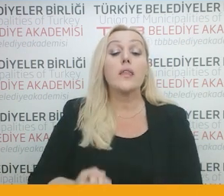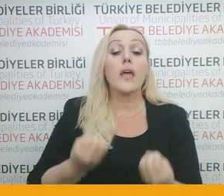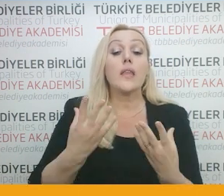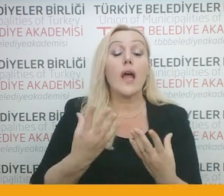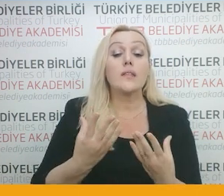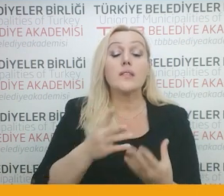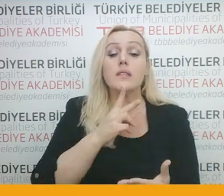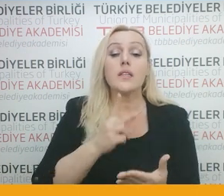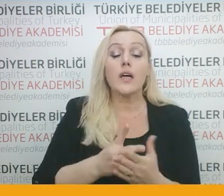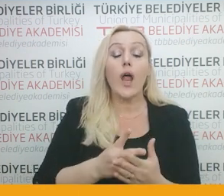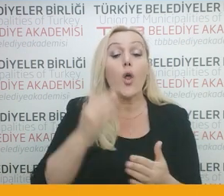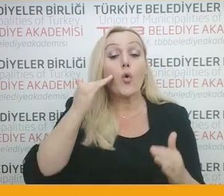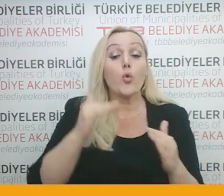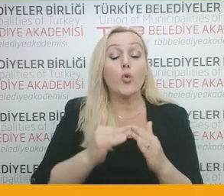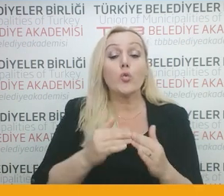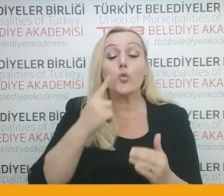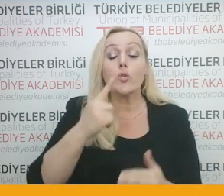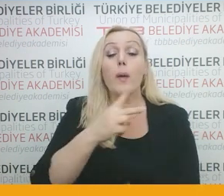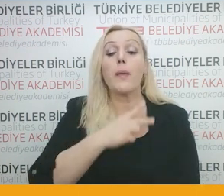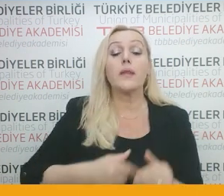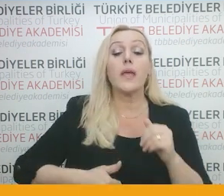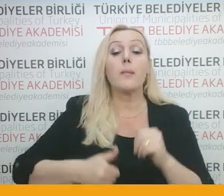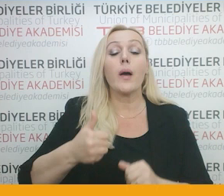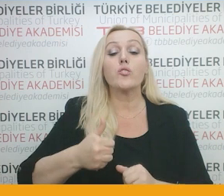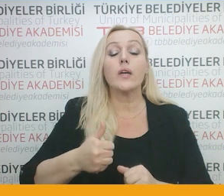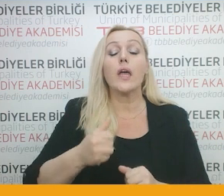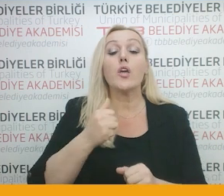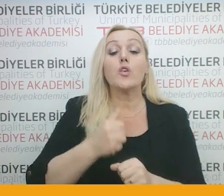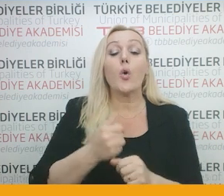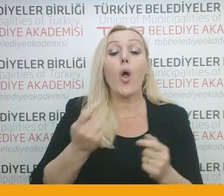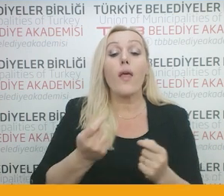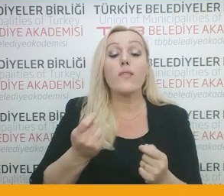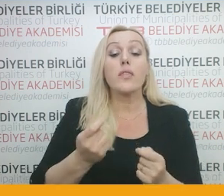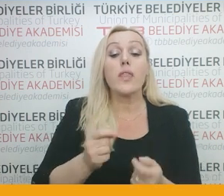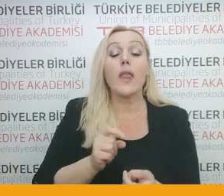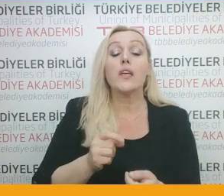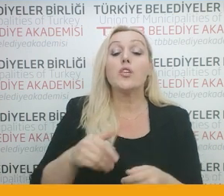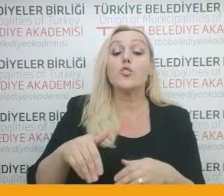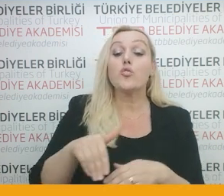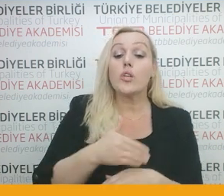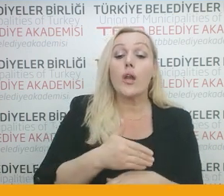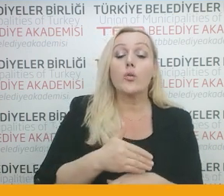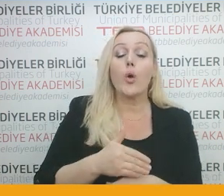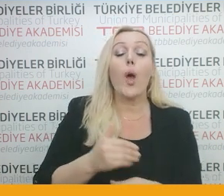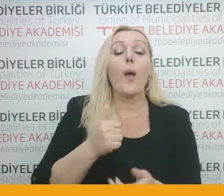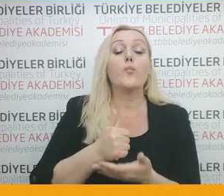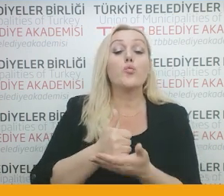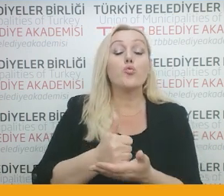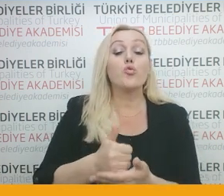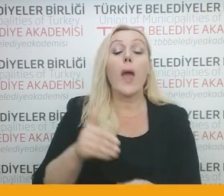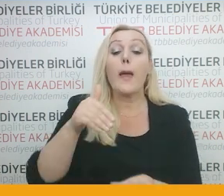gördüğü takdirde belediye başkanı başkanlıktan düşüyor. Bütçeli ilgili ne demiştik arkadaşlar? Bütçe